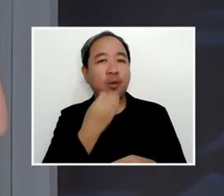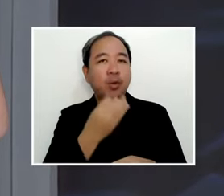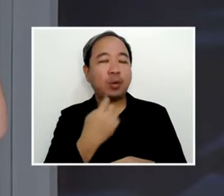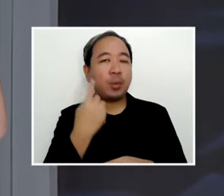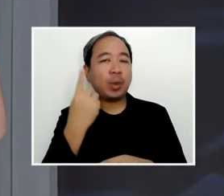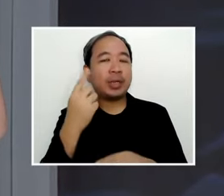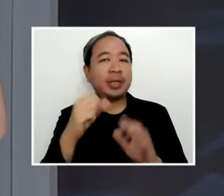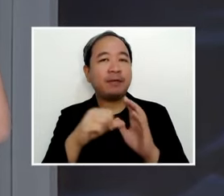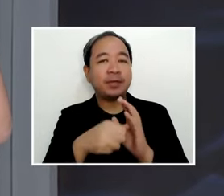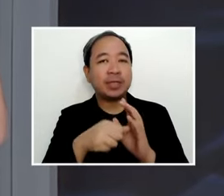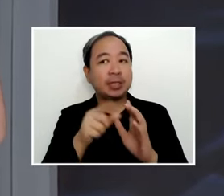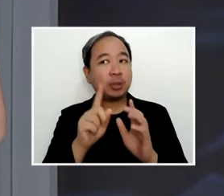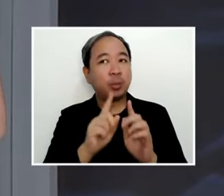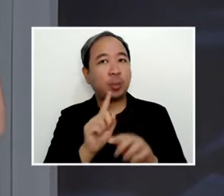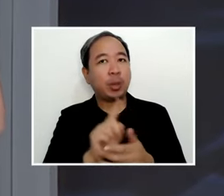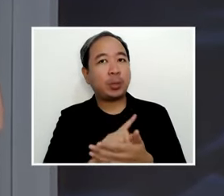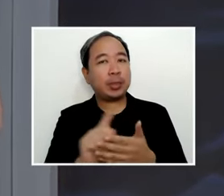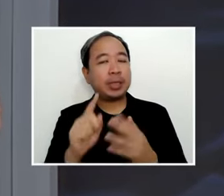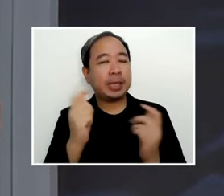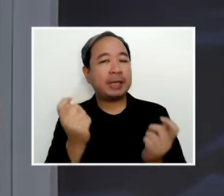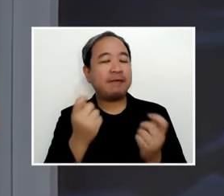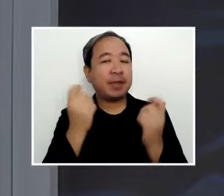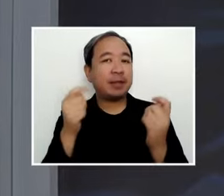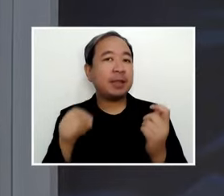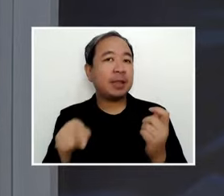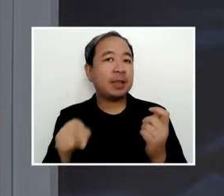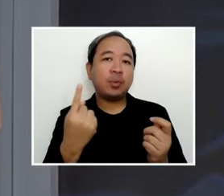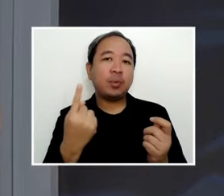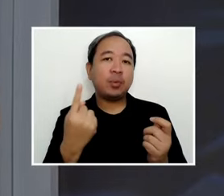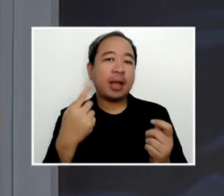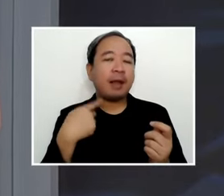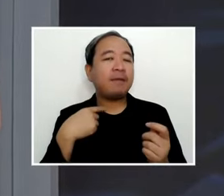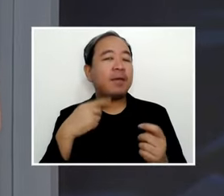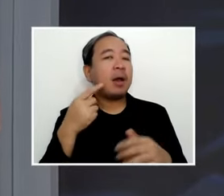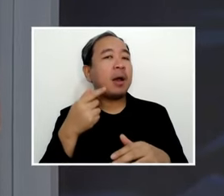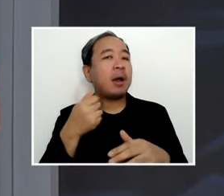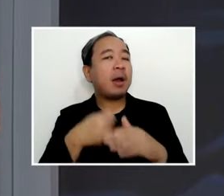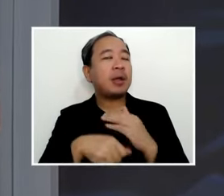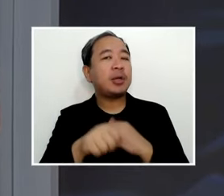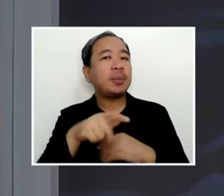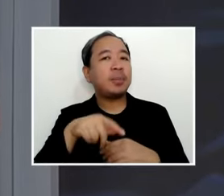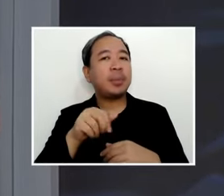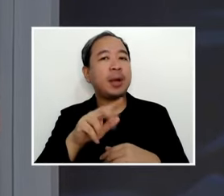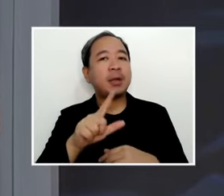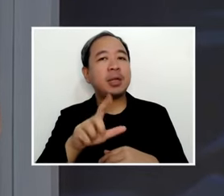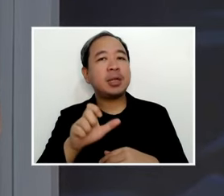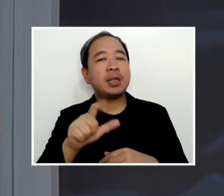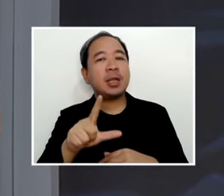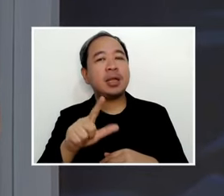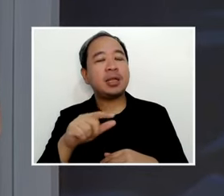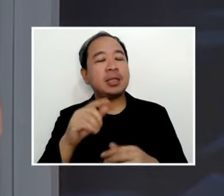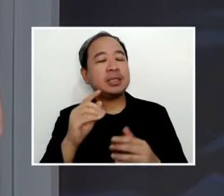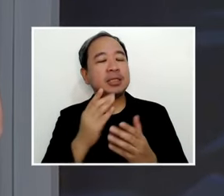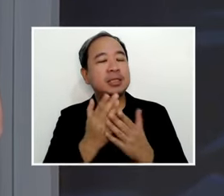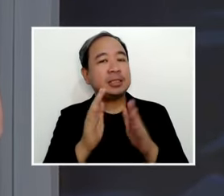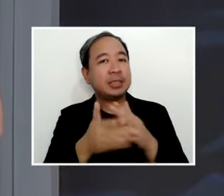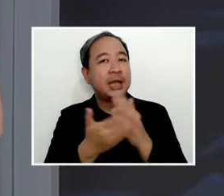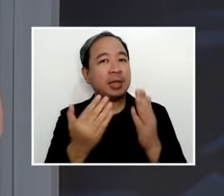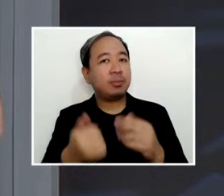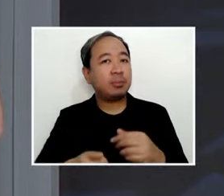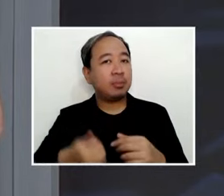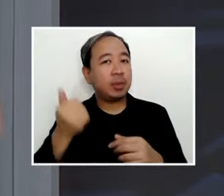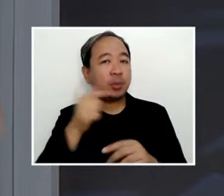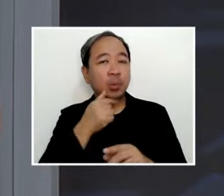week-long event ay ang world premiere ng pelikulang Under Parallel Skies. Bida sa pelikula ang Thai actor na si Win Metawin at